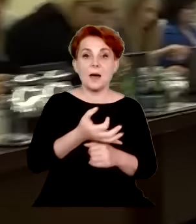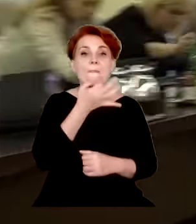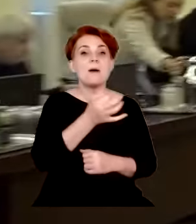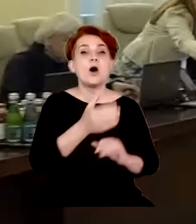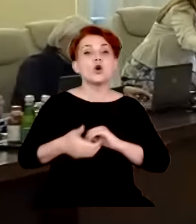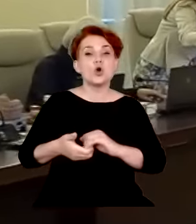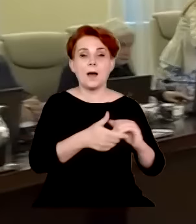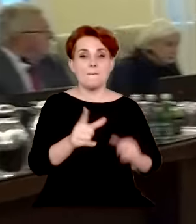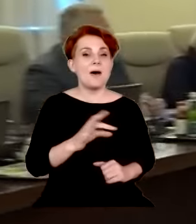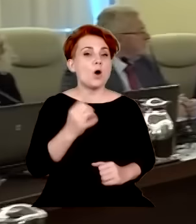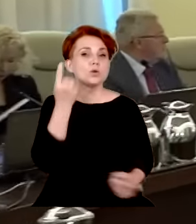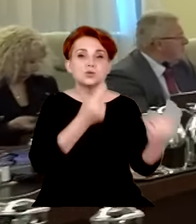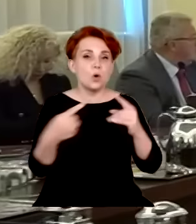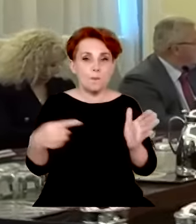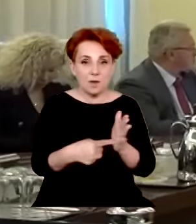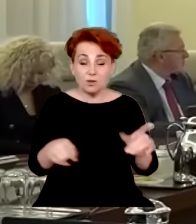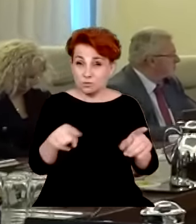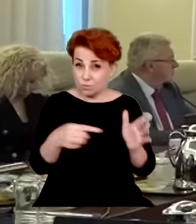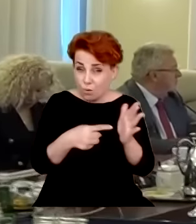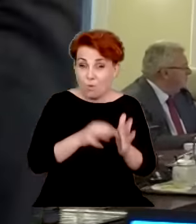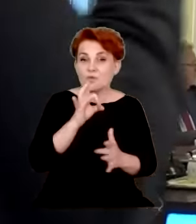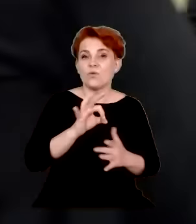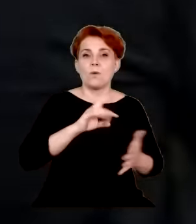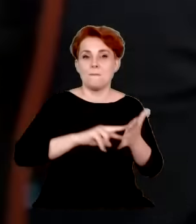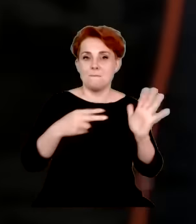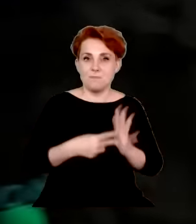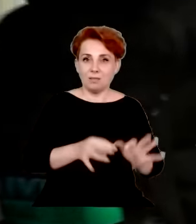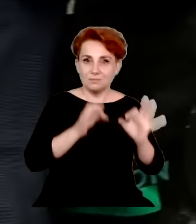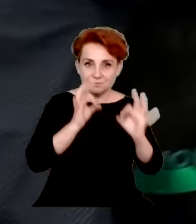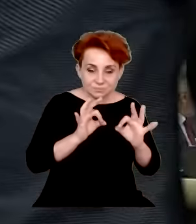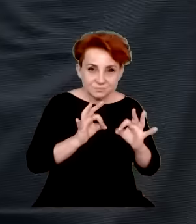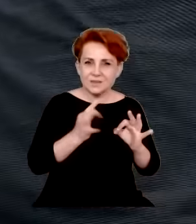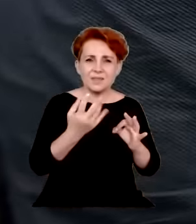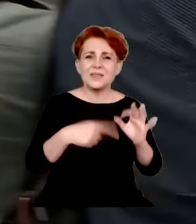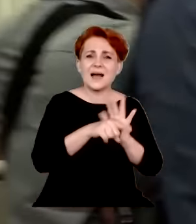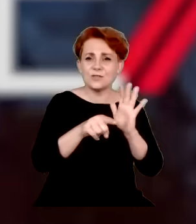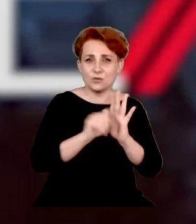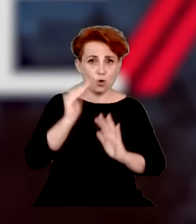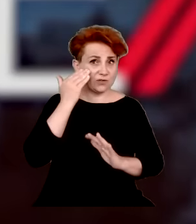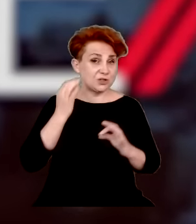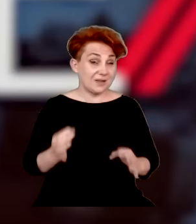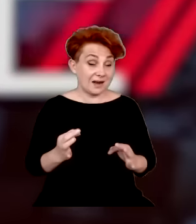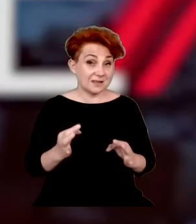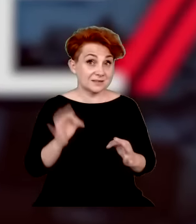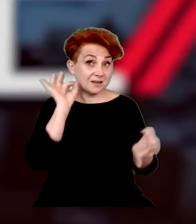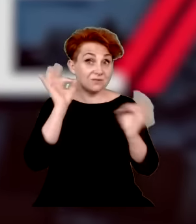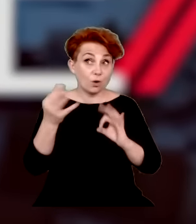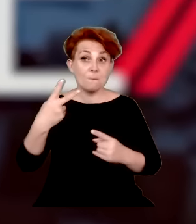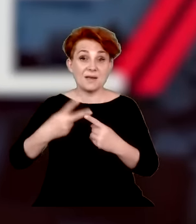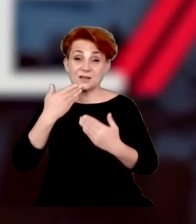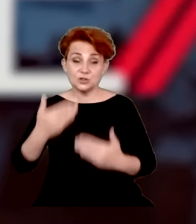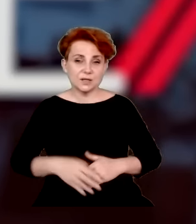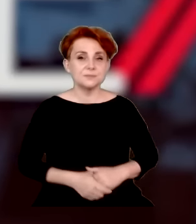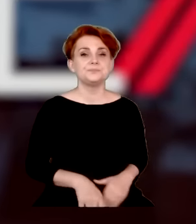koalicjanci Platformy i czy o nikczemnych planach premiera Donalda Tuska dowiedzieli się dopiero z mediów. Tusk chciał